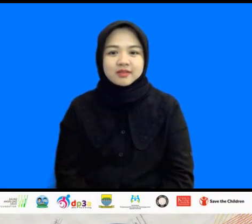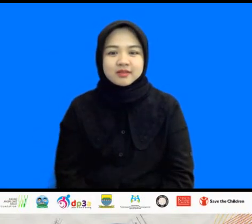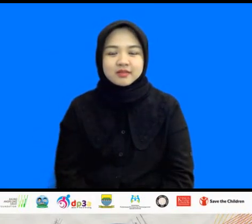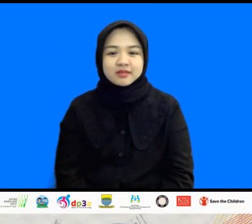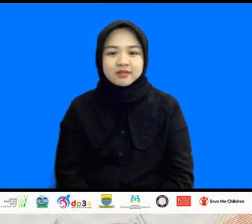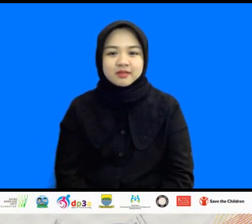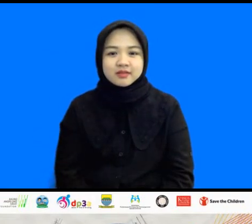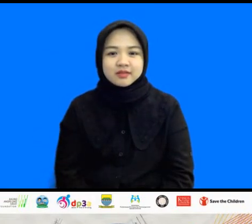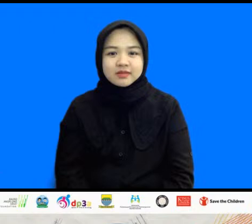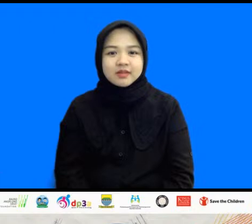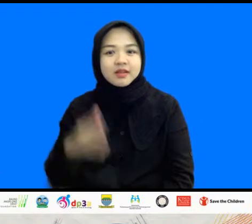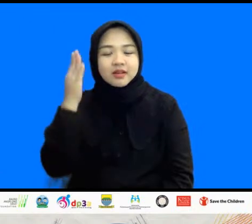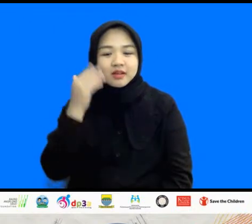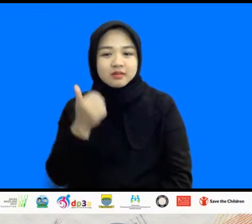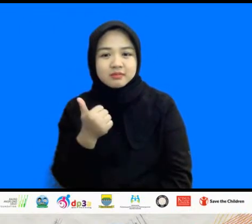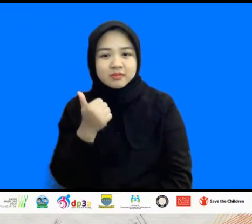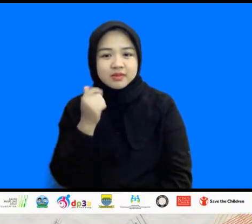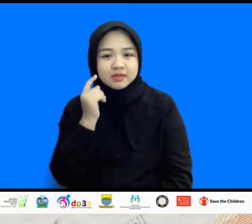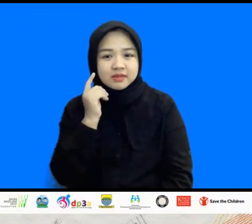Baik, tapi belum.